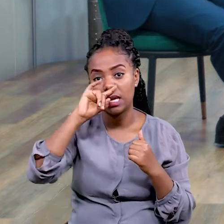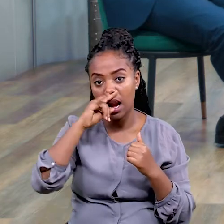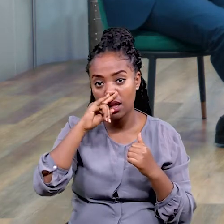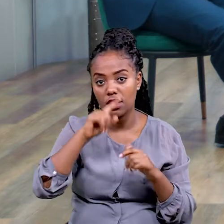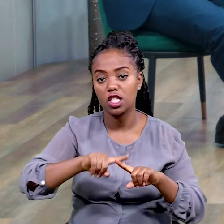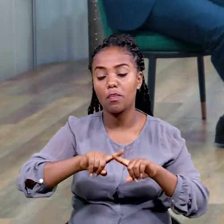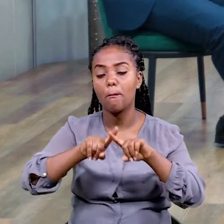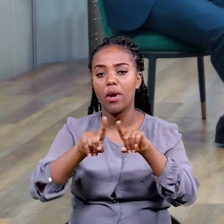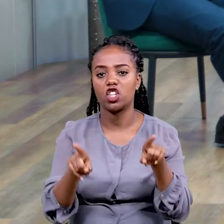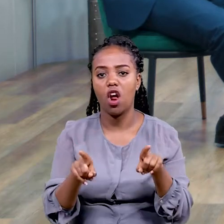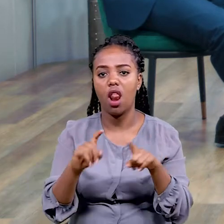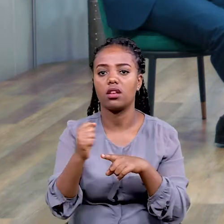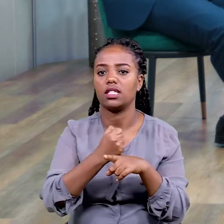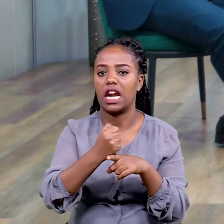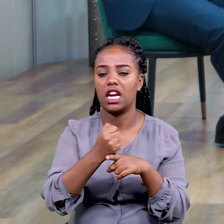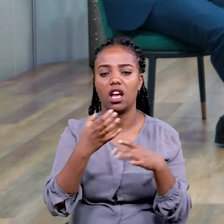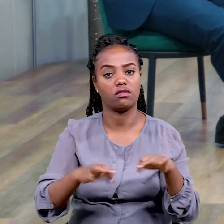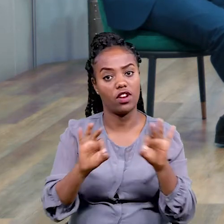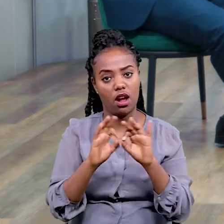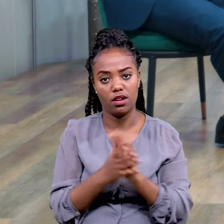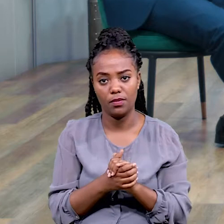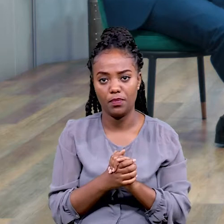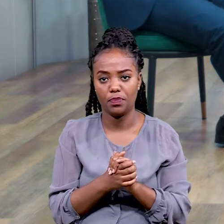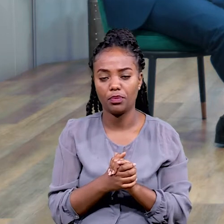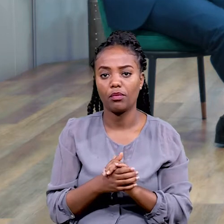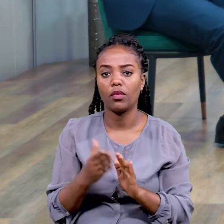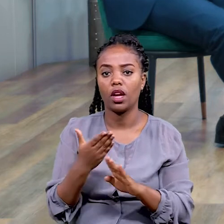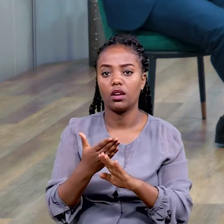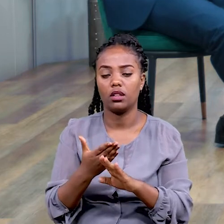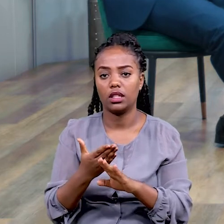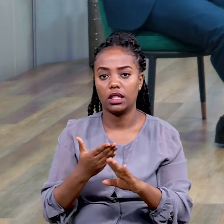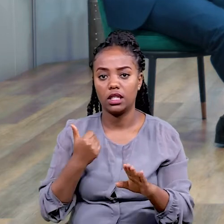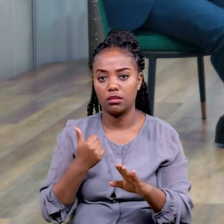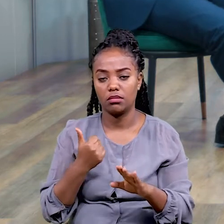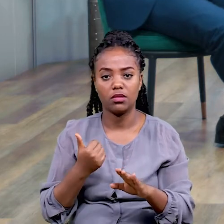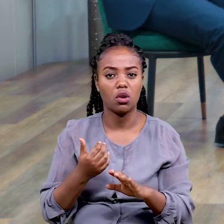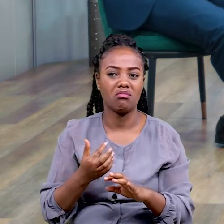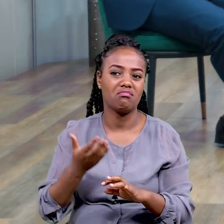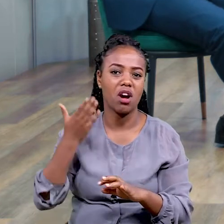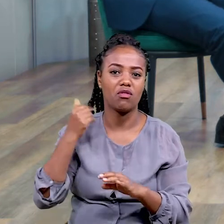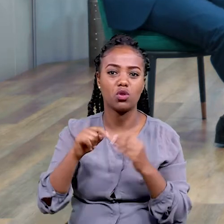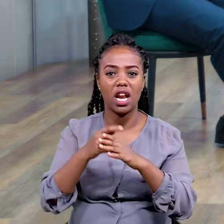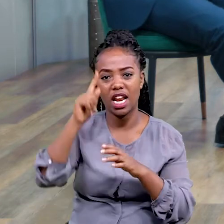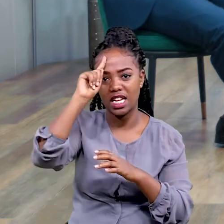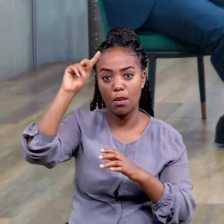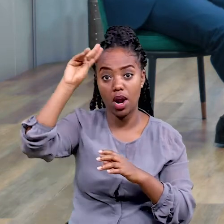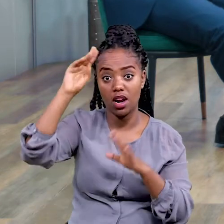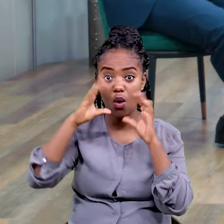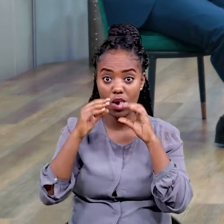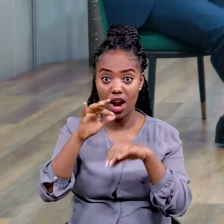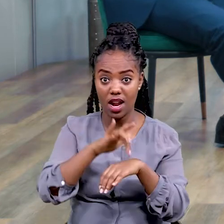እንፈልገው ስፔሻላይዝድ ትሬኒንግ ያስፈልጋል። ቀደም ባለፈው ስለ ኔልሰን ማንዴላ